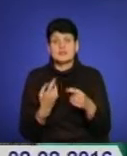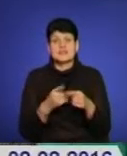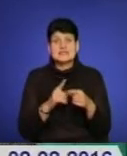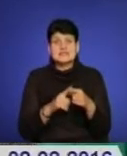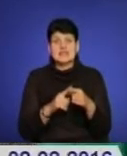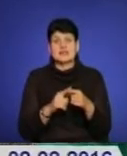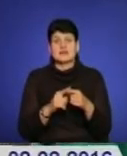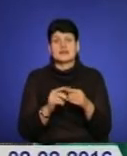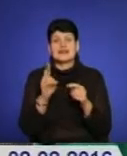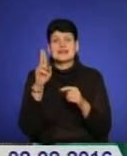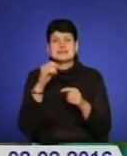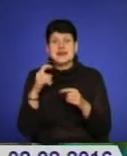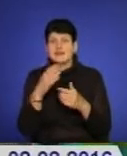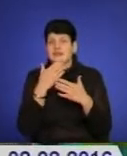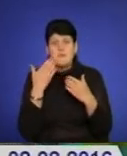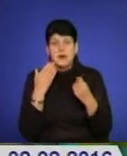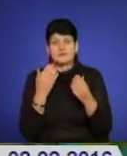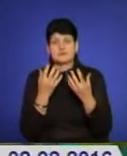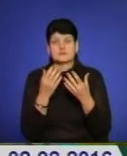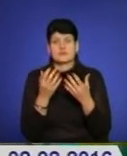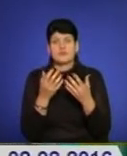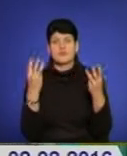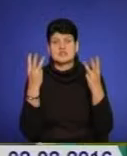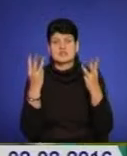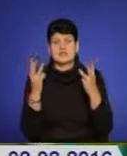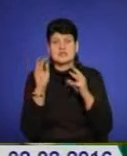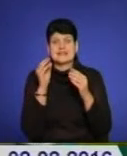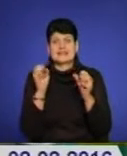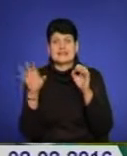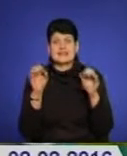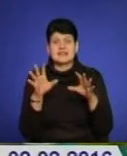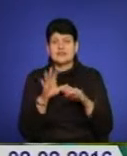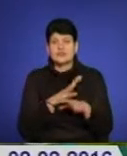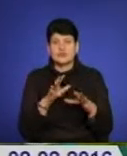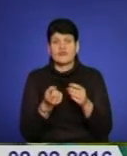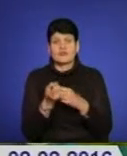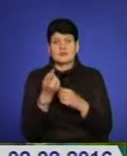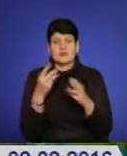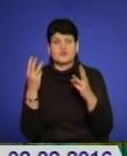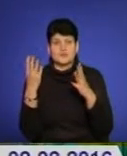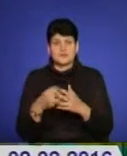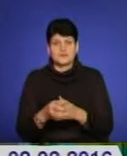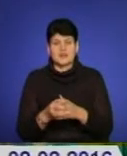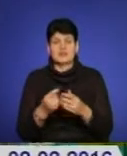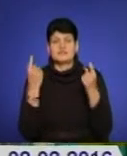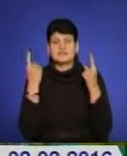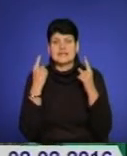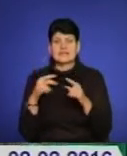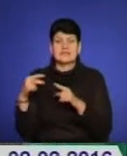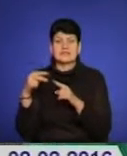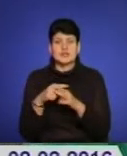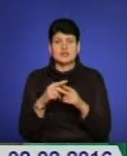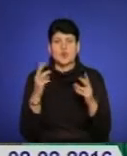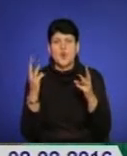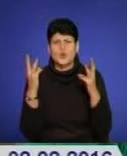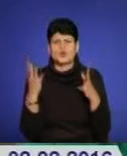був обладнаний пожежною сигналізацією, було дуже пізне виявлення пожежі. Велике навантаження горючих